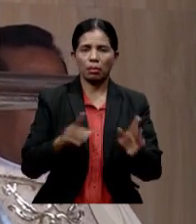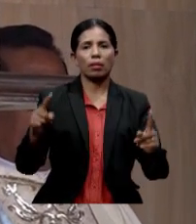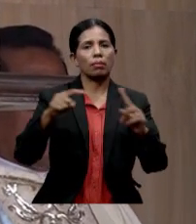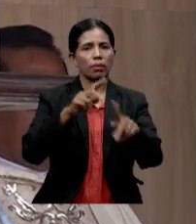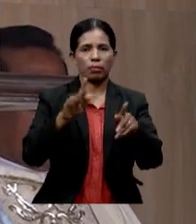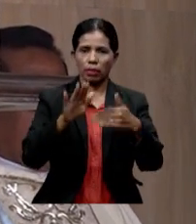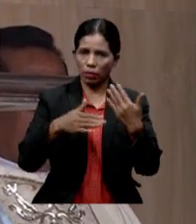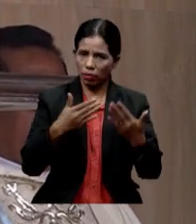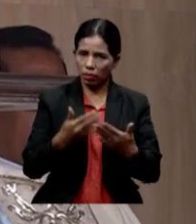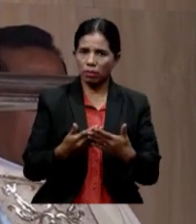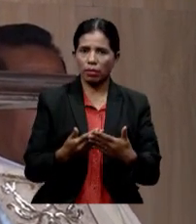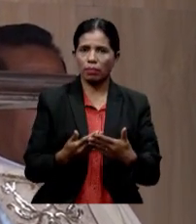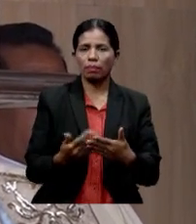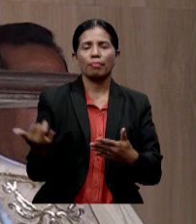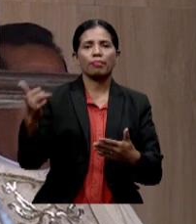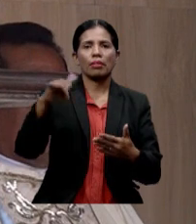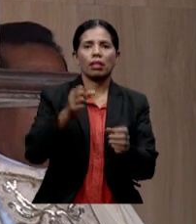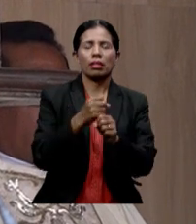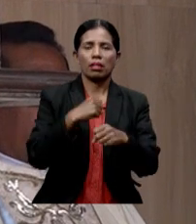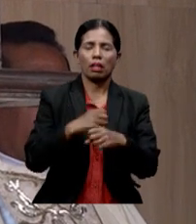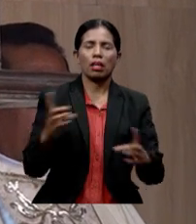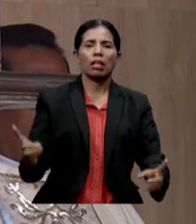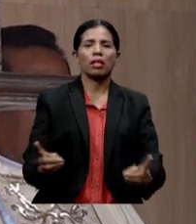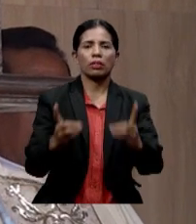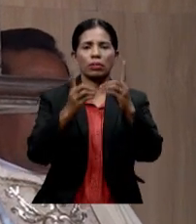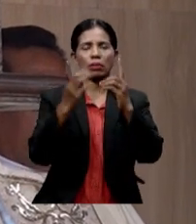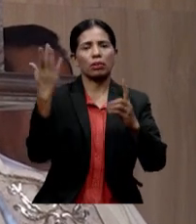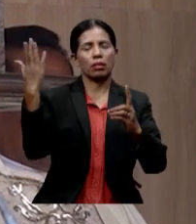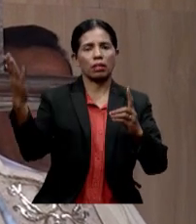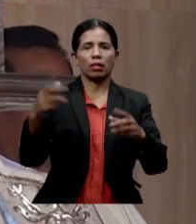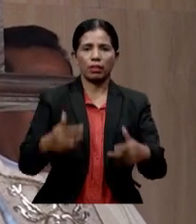leu hirak nebe, ni hasoru i hanini moris.